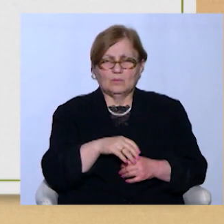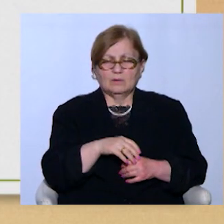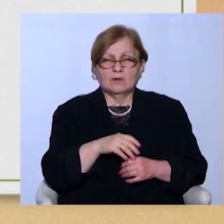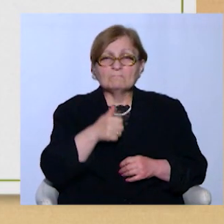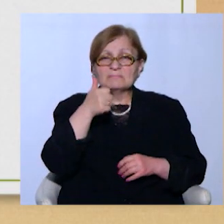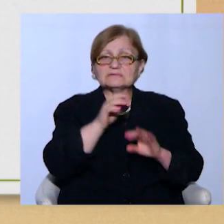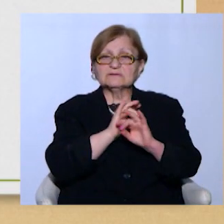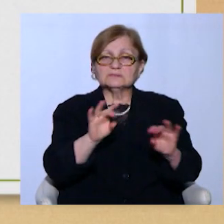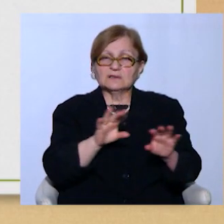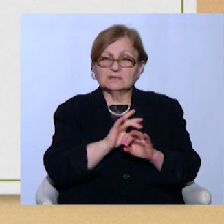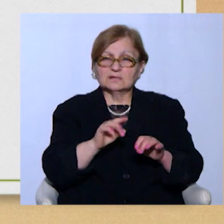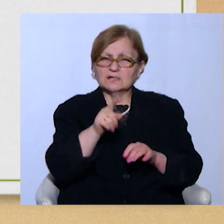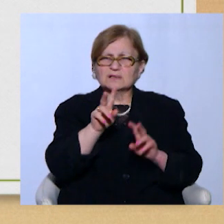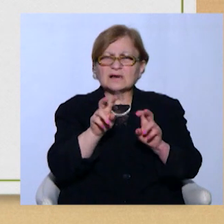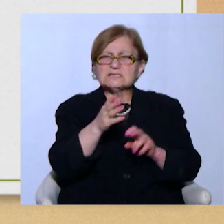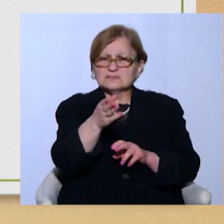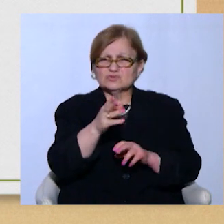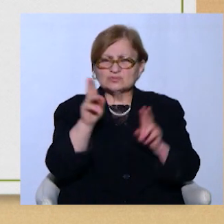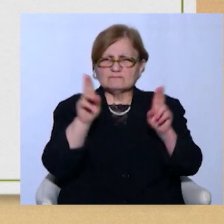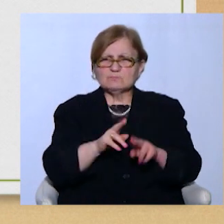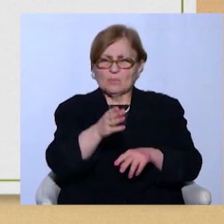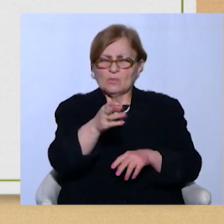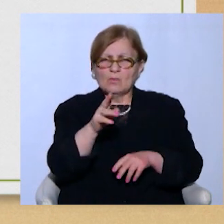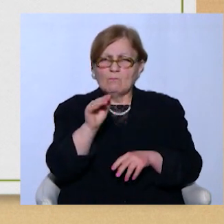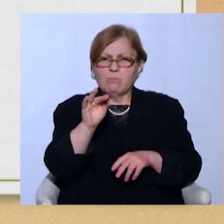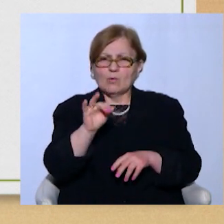ავხსნათ, რას ნიშნავს ეს ფორმულა.